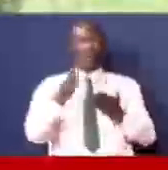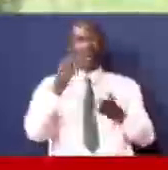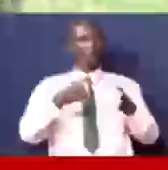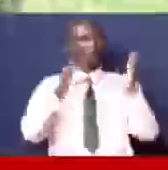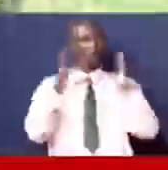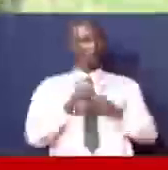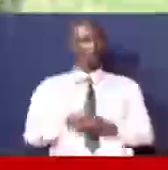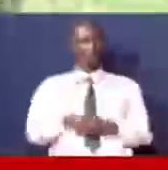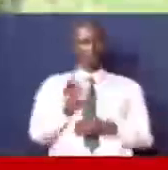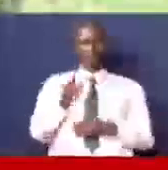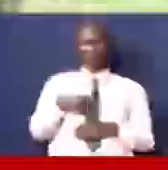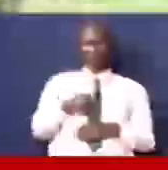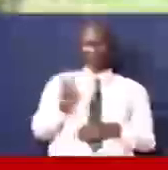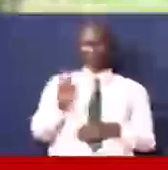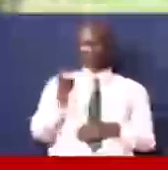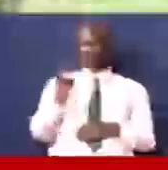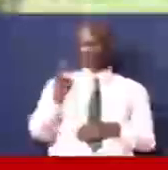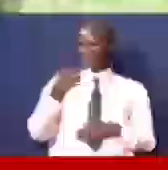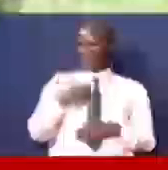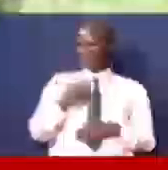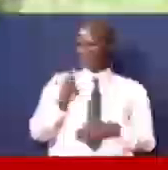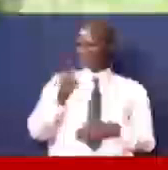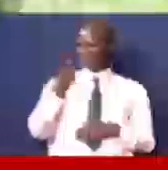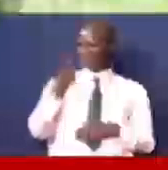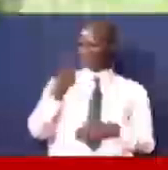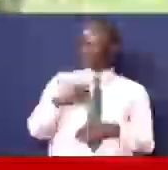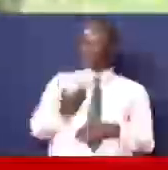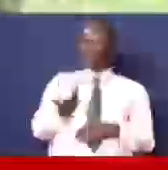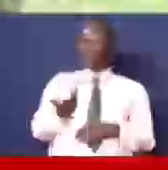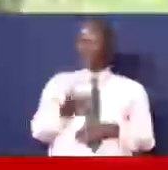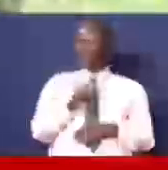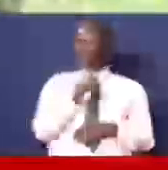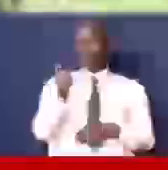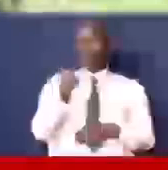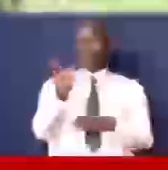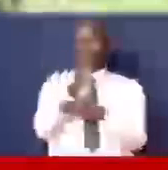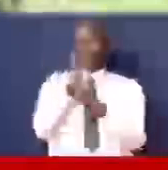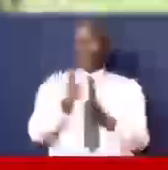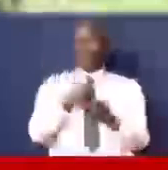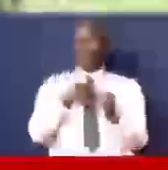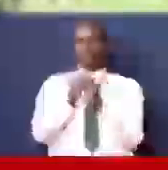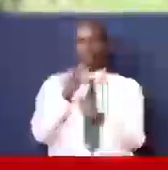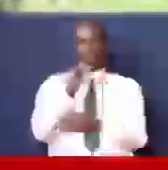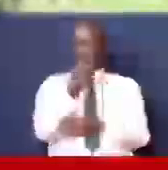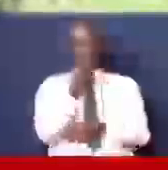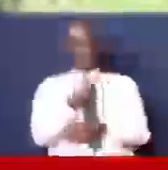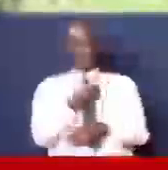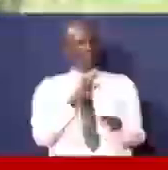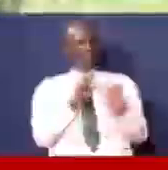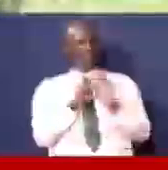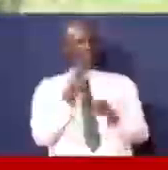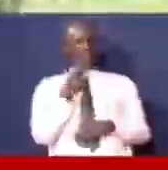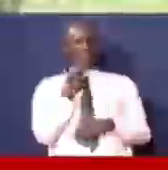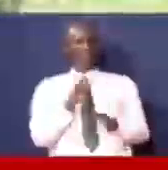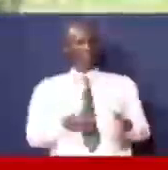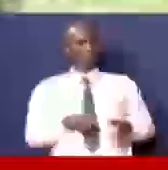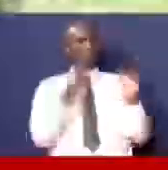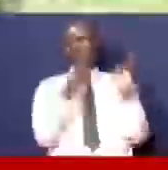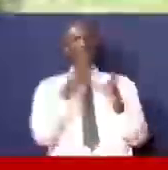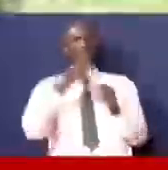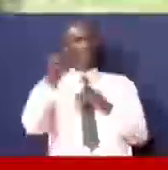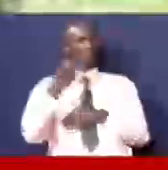toena mwenene wa vukumema serikali. Ambassador Mudhaura. Angu ulia mwana vice president. Na ku lelu uende